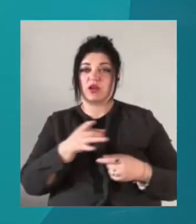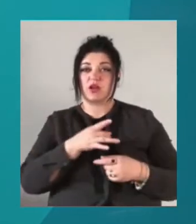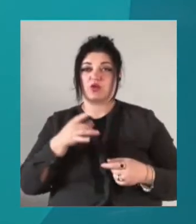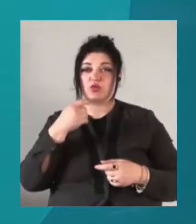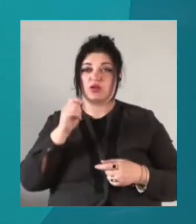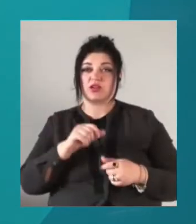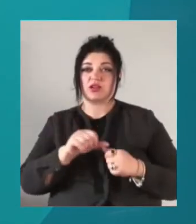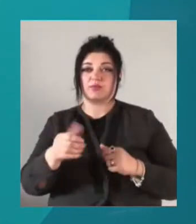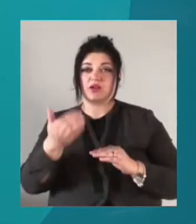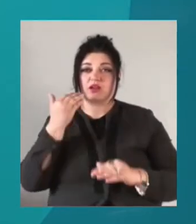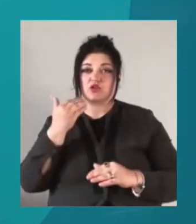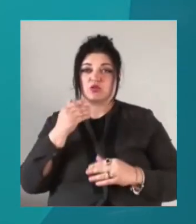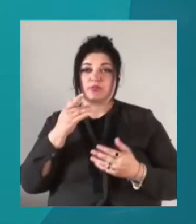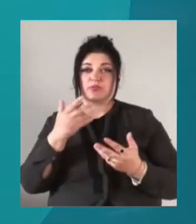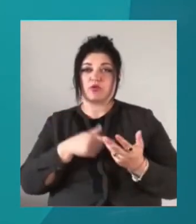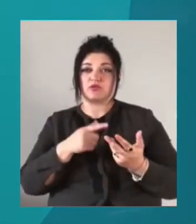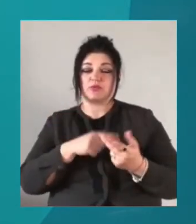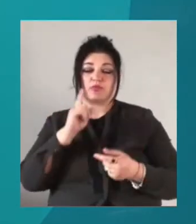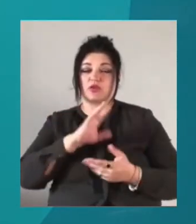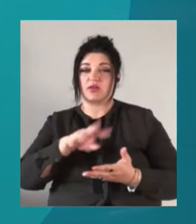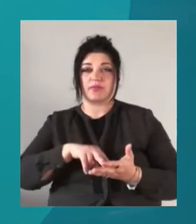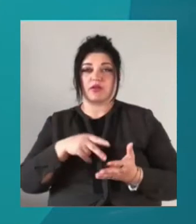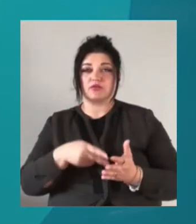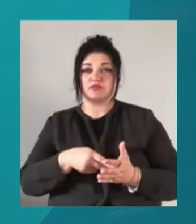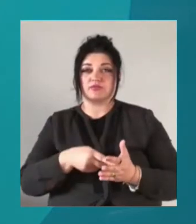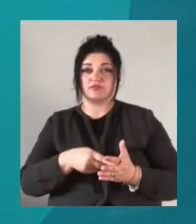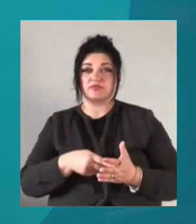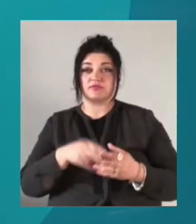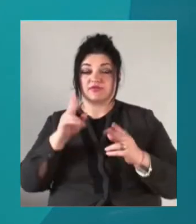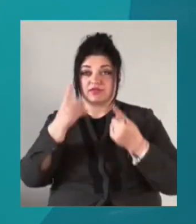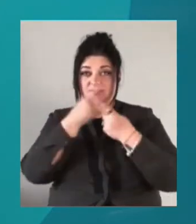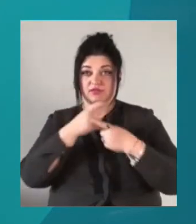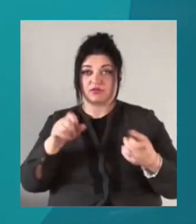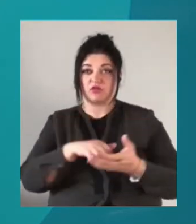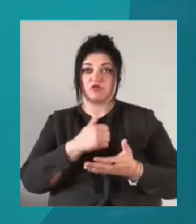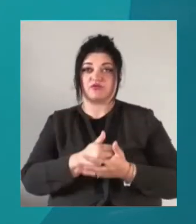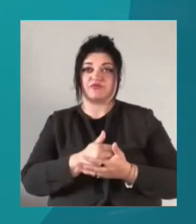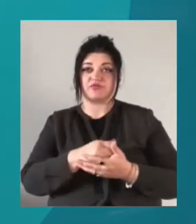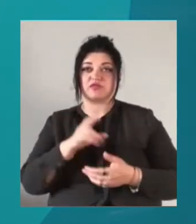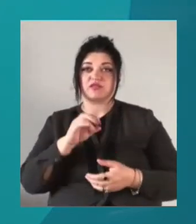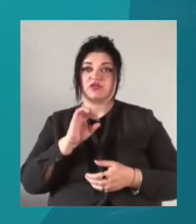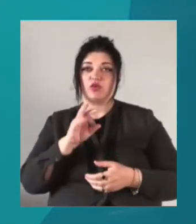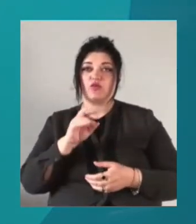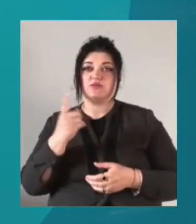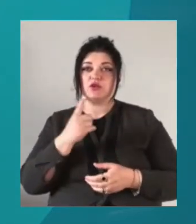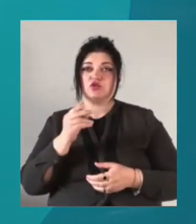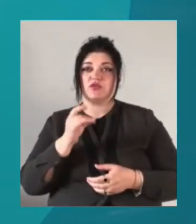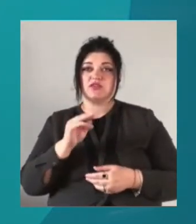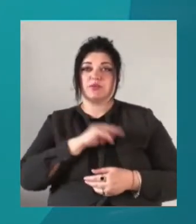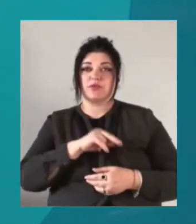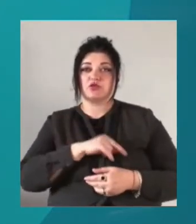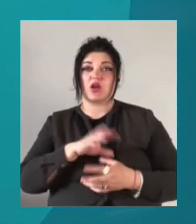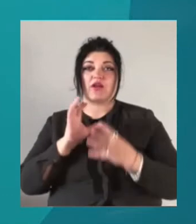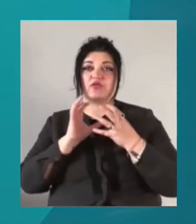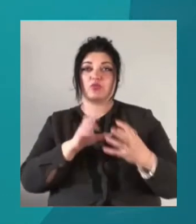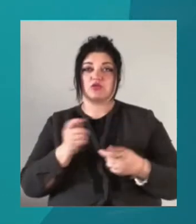раніше проанонсованих, поки не планують. Втім, як зазначив речник голови ОДА Денис Соколов, з 1 червня запрацюють автобусні